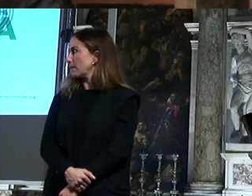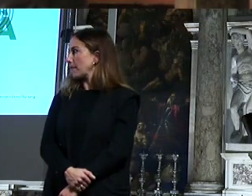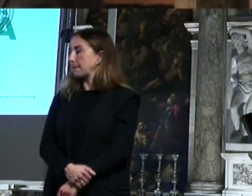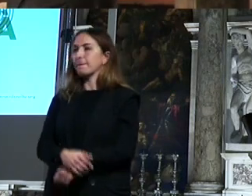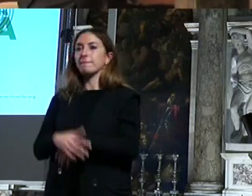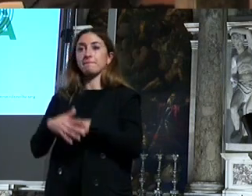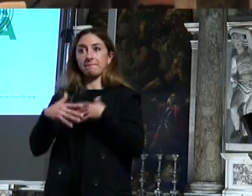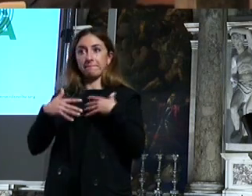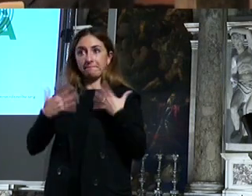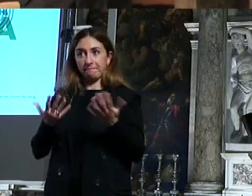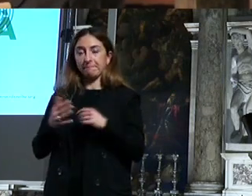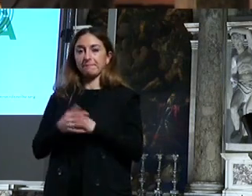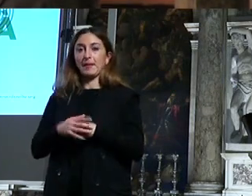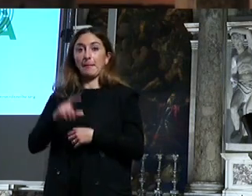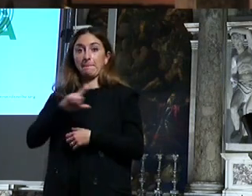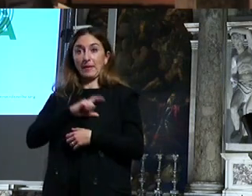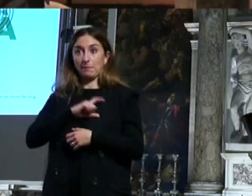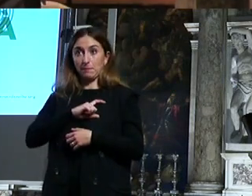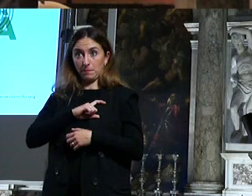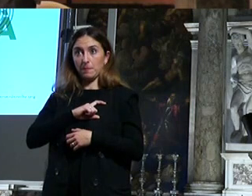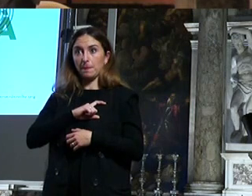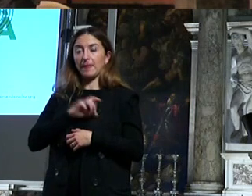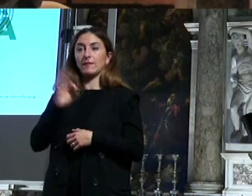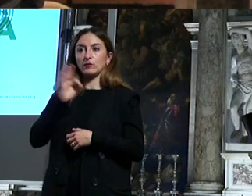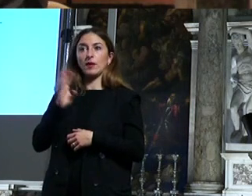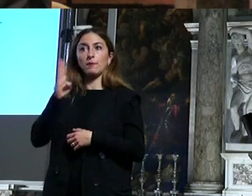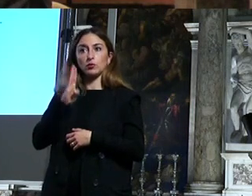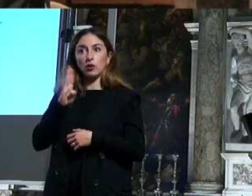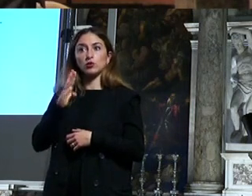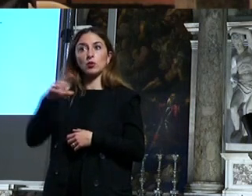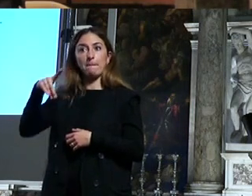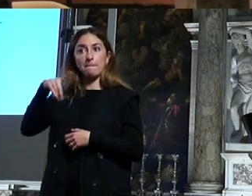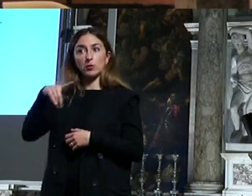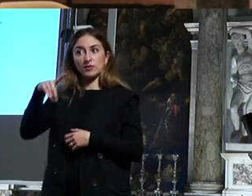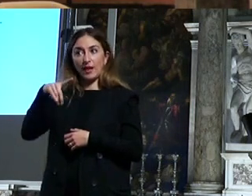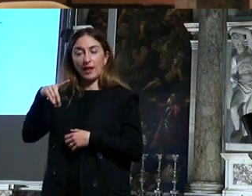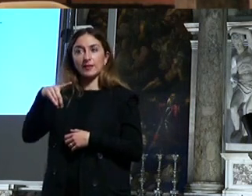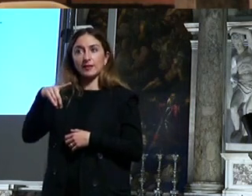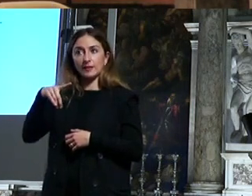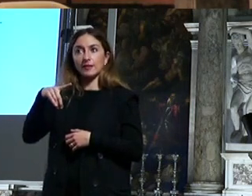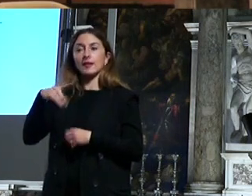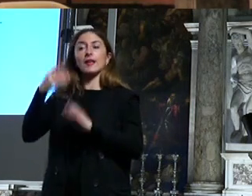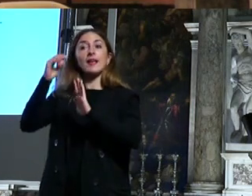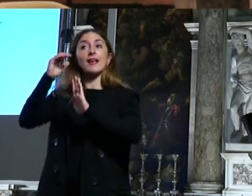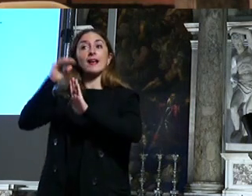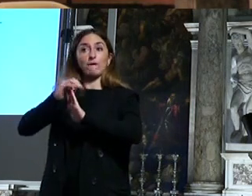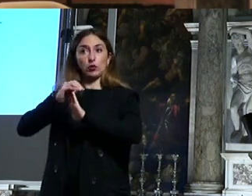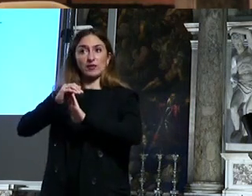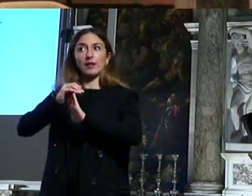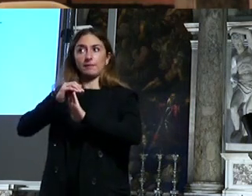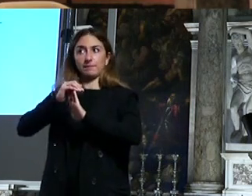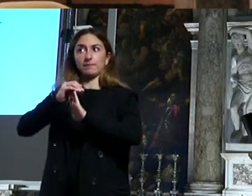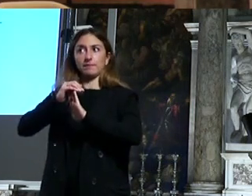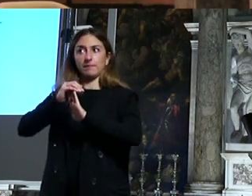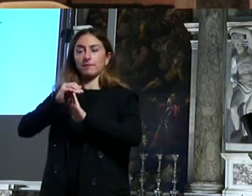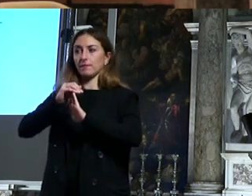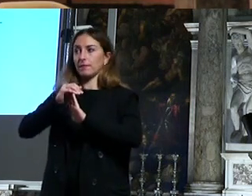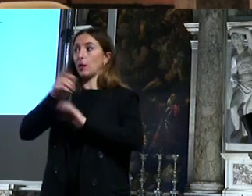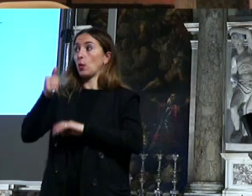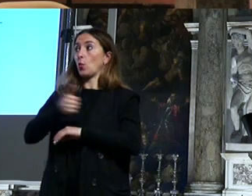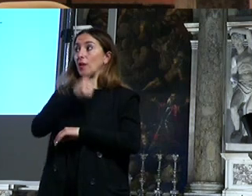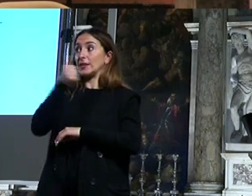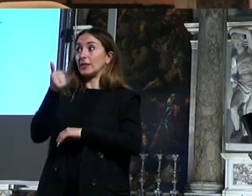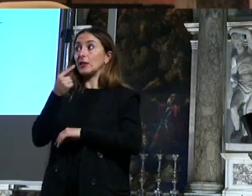Siamo arrivati al premio Francesca Bortolotto Possati Ca' Foscari. che quest'anno